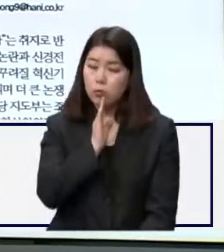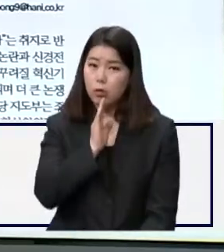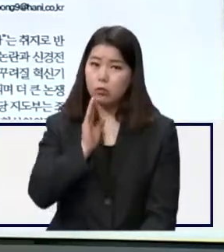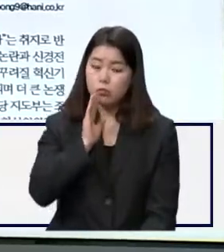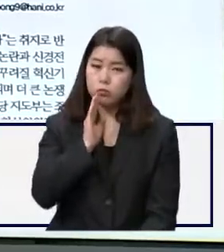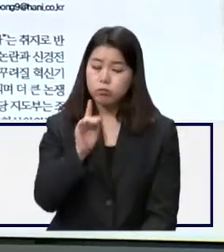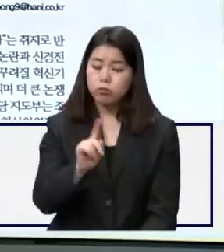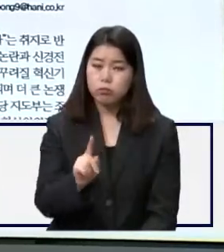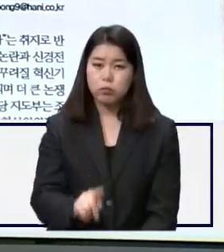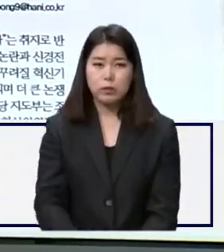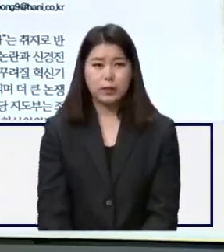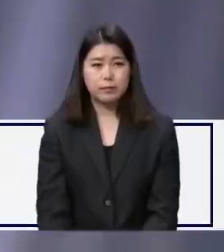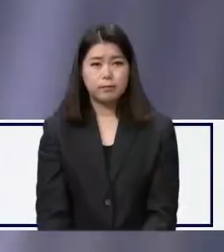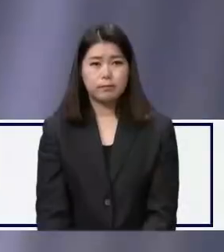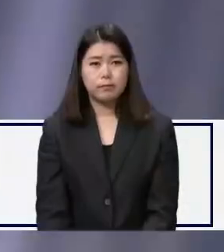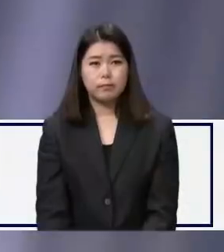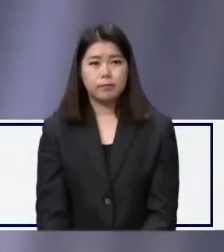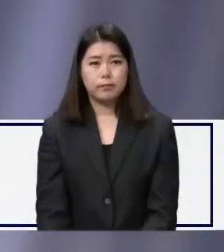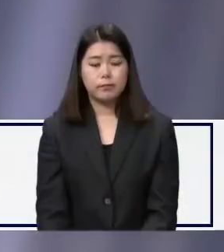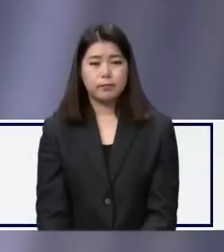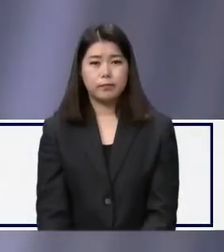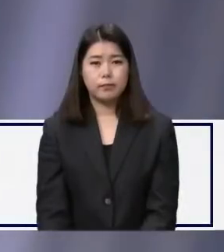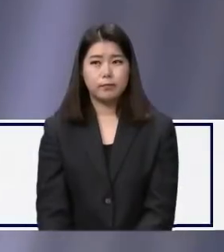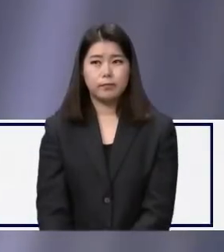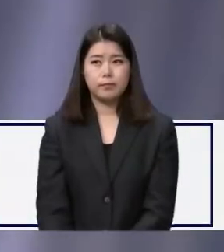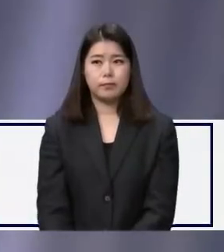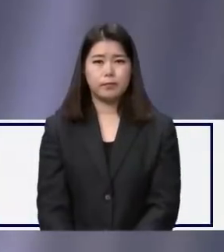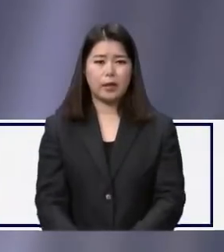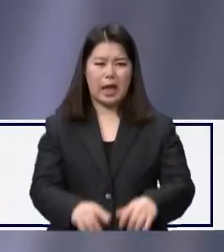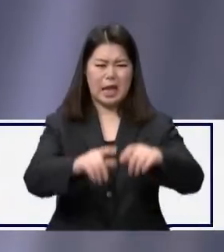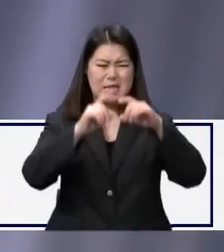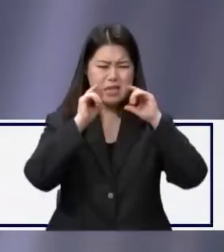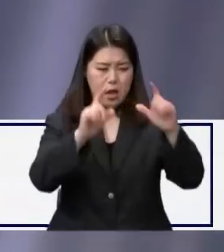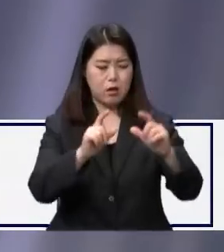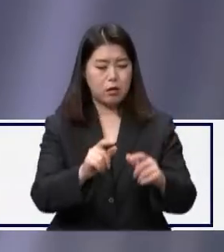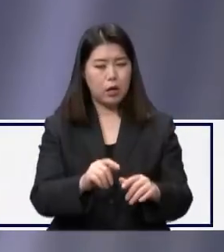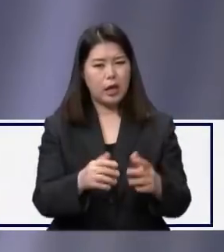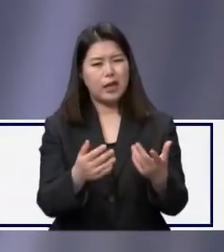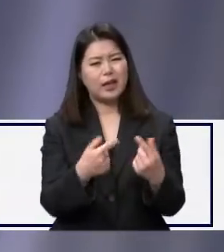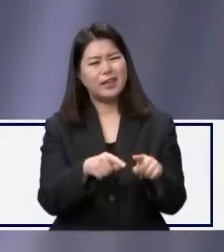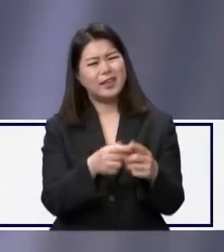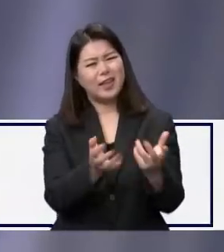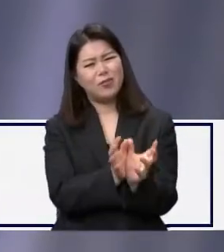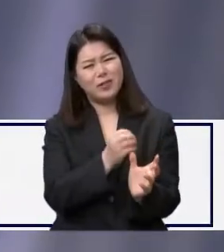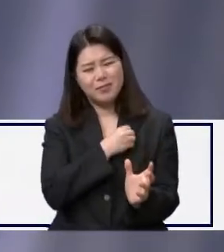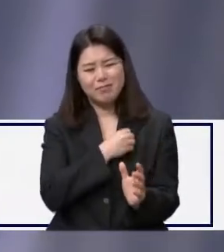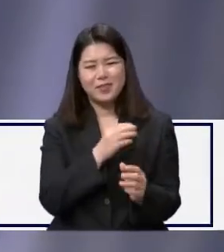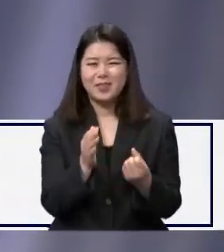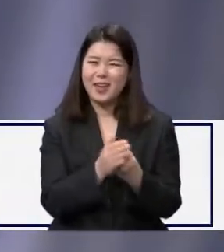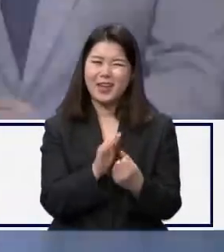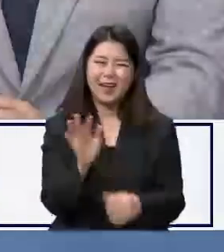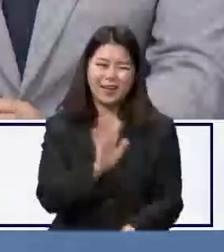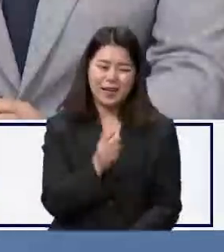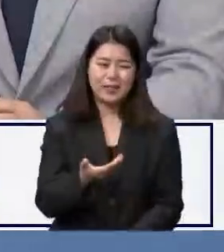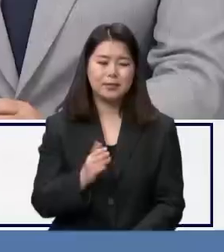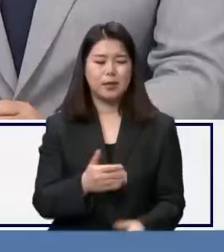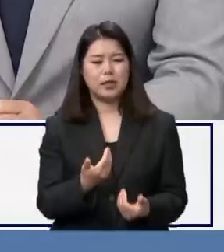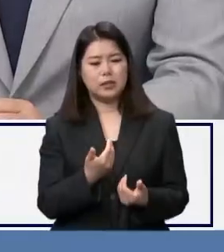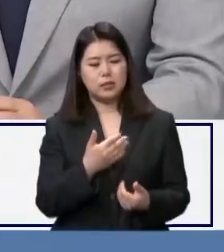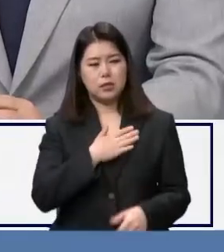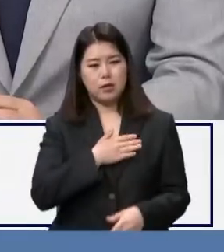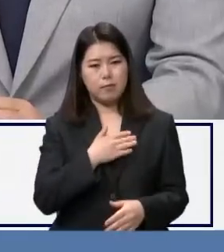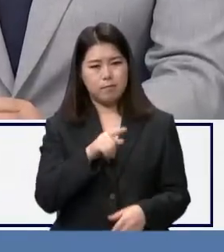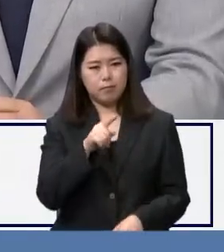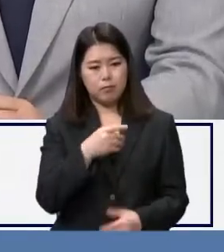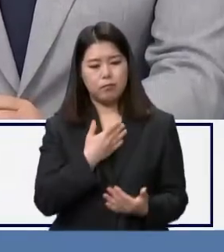맞나요 선전포구까지 가겠습니까 같은 당에 당원들인데요 다만 불편한 기색을 분명히